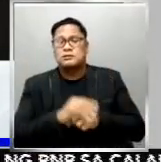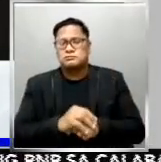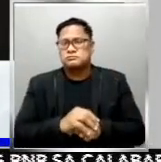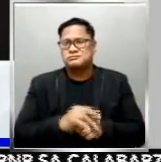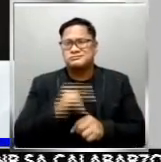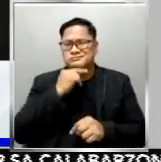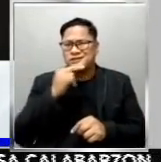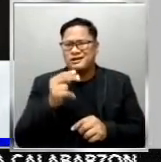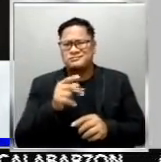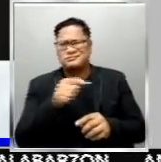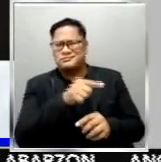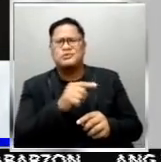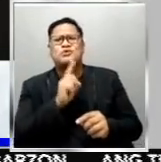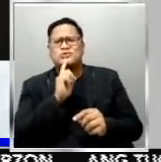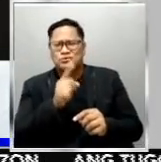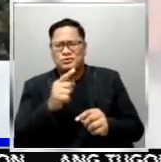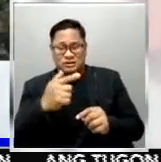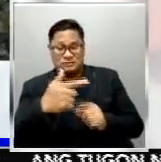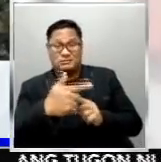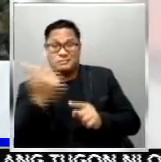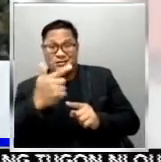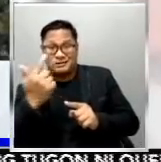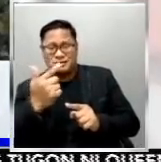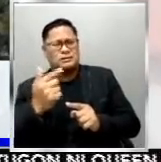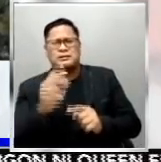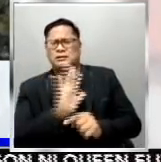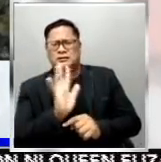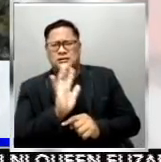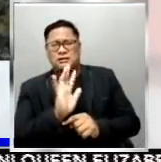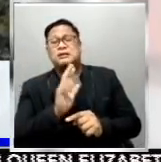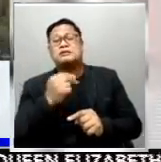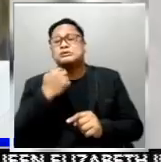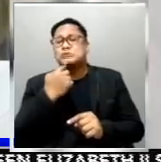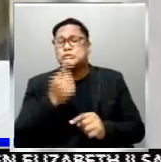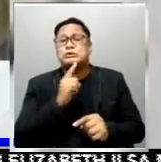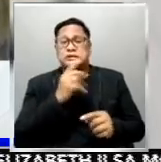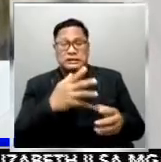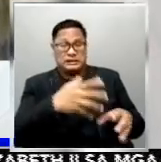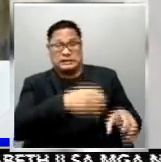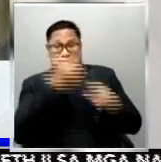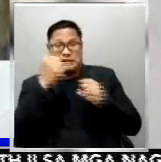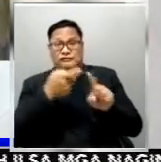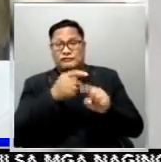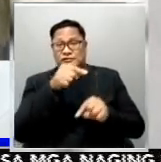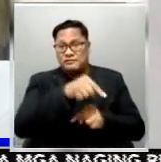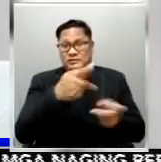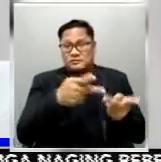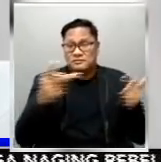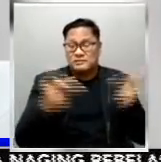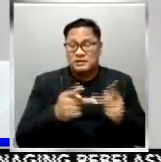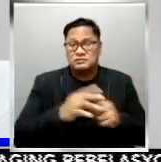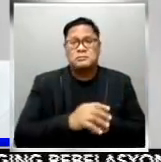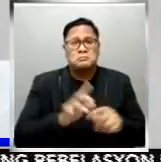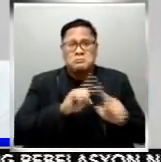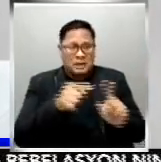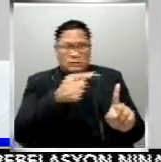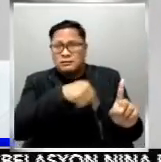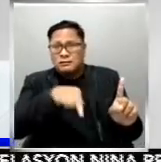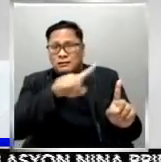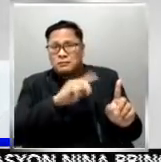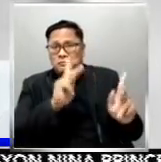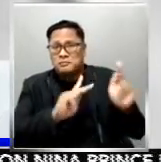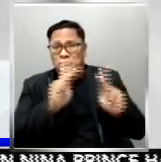ang malalakas na kalibre ng armas at pampasabog na sinasabing na-recover sa raid. Kung hindi raw magsasakat, mangingisda ang mga tinarget sa